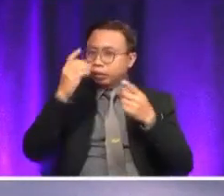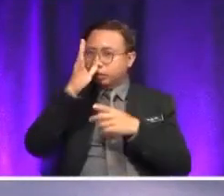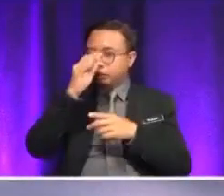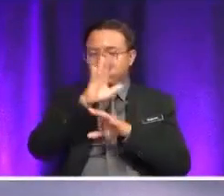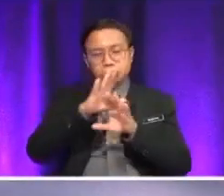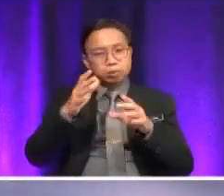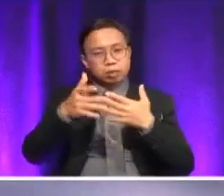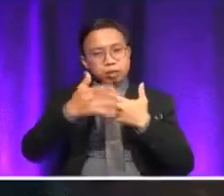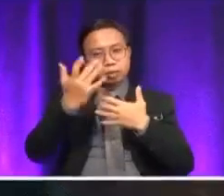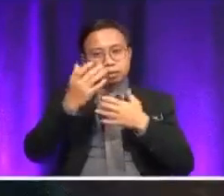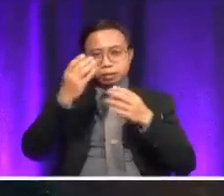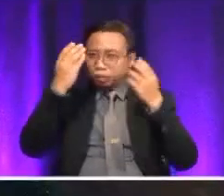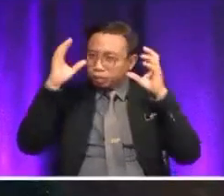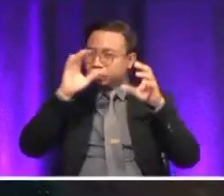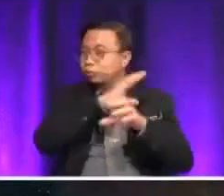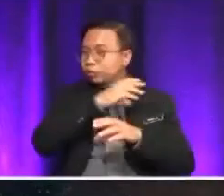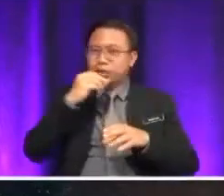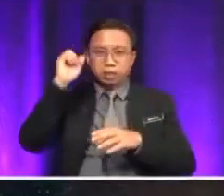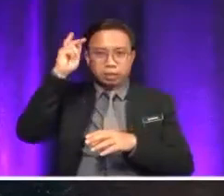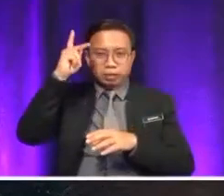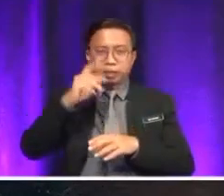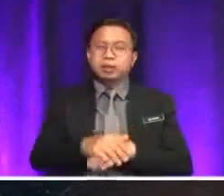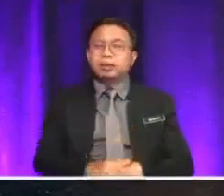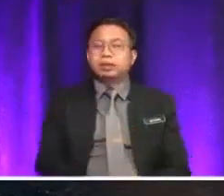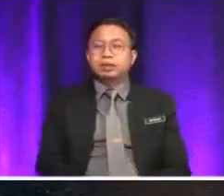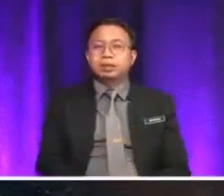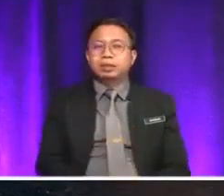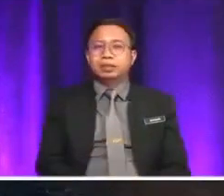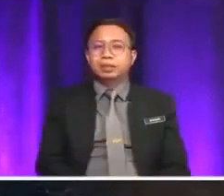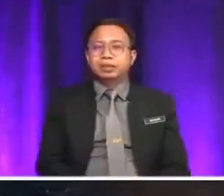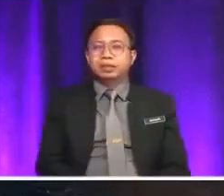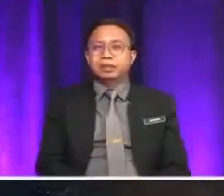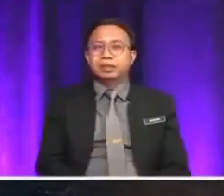pernah ajak kita berdua cikgu kan? Ya. Yeah. Kita ingatkan kita ni keluarga dia.